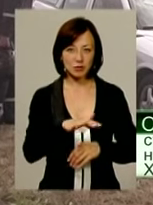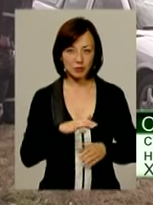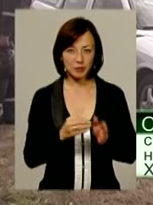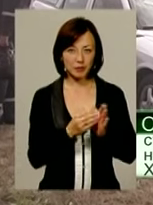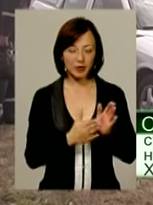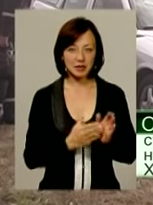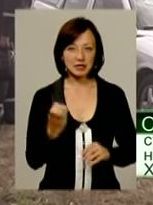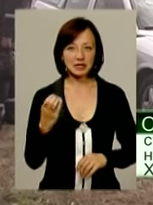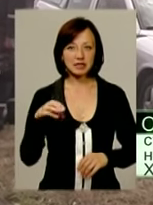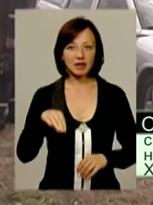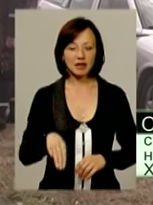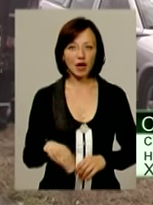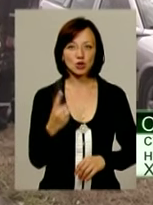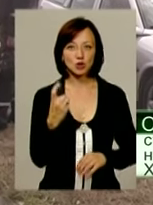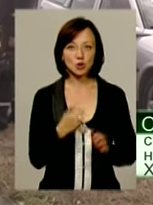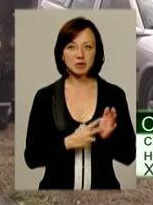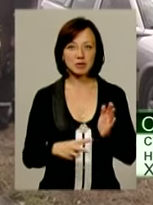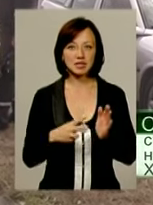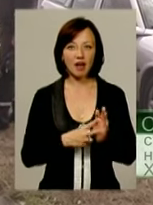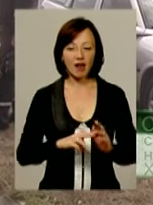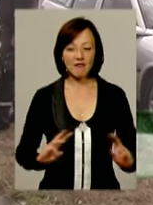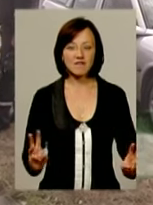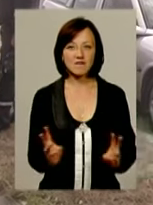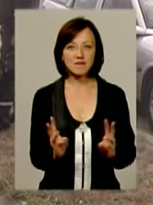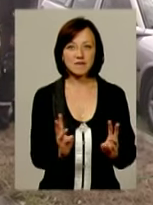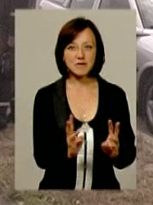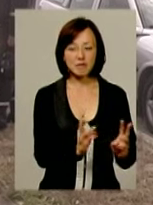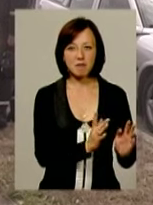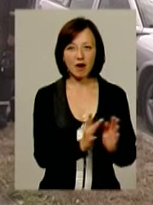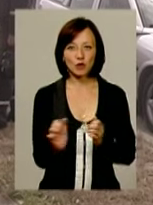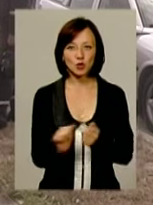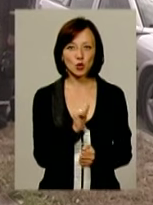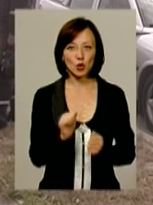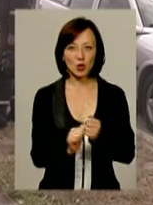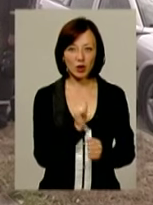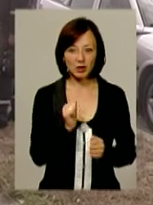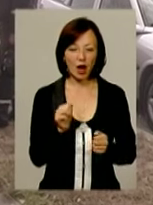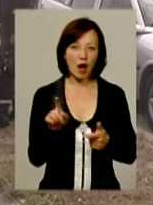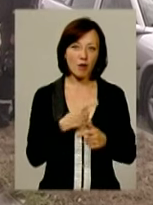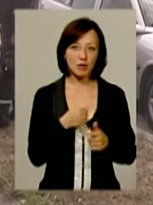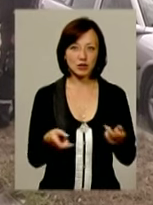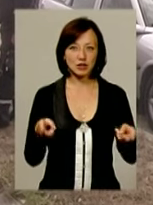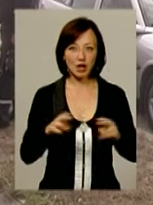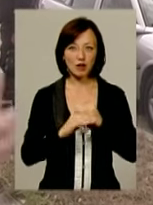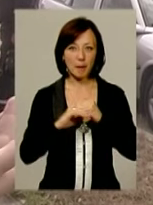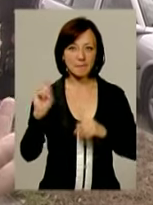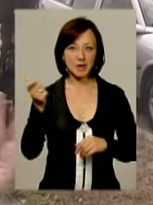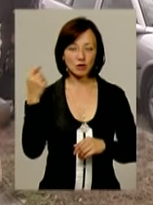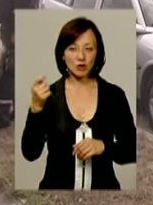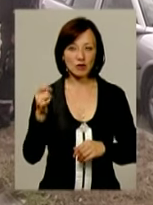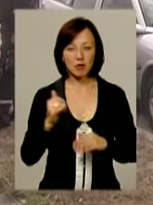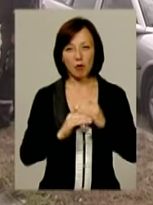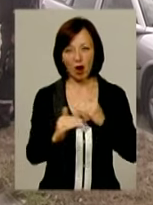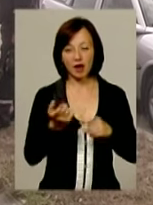статтею 77.1 випалювання сухої рослинності, стерні або її залишки на лукопасовищах, полях і так